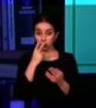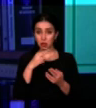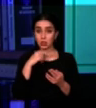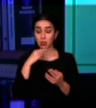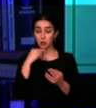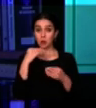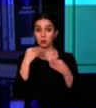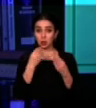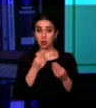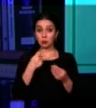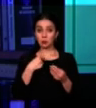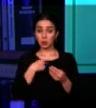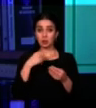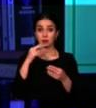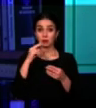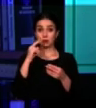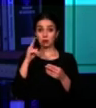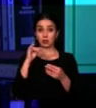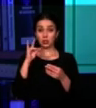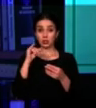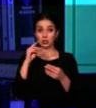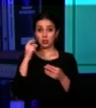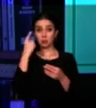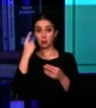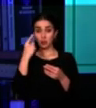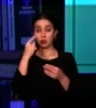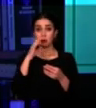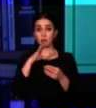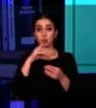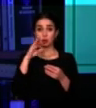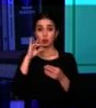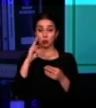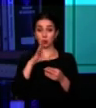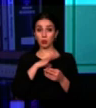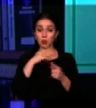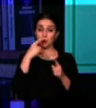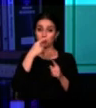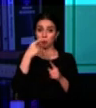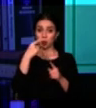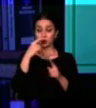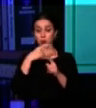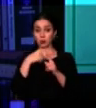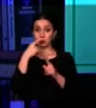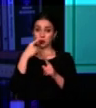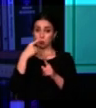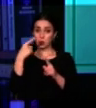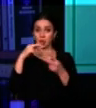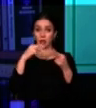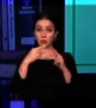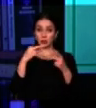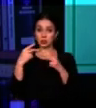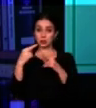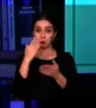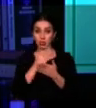yana aytaman, bizda darajalarimiz bir bo'lgani uchun, to'q bo'lgani uchun plus minus, plus minus almashib